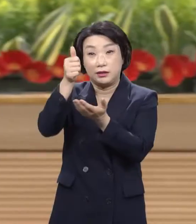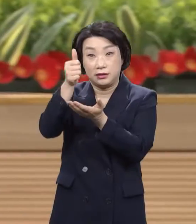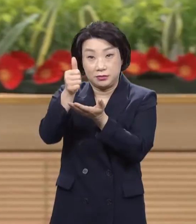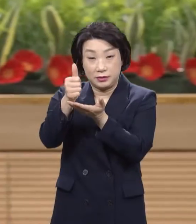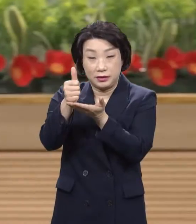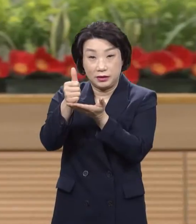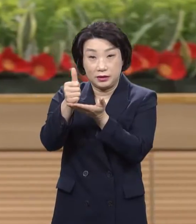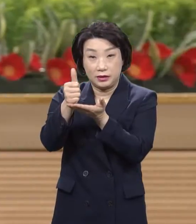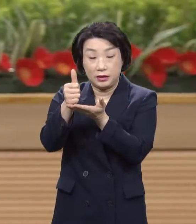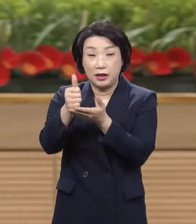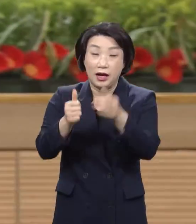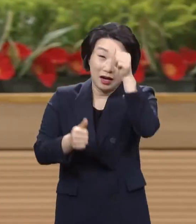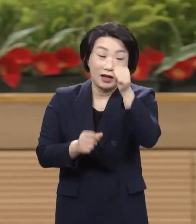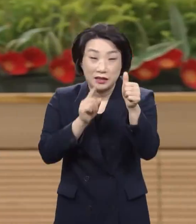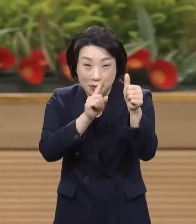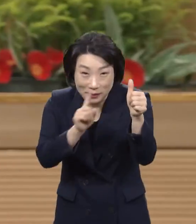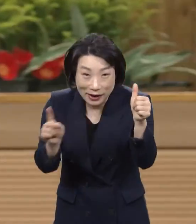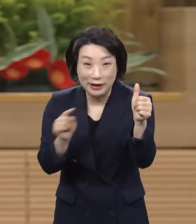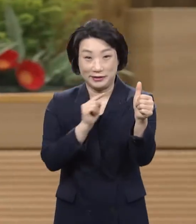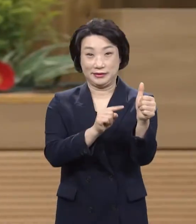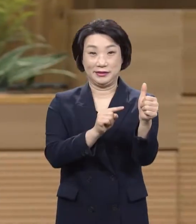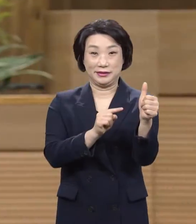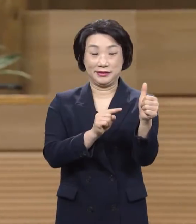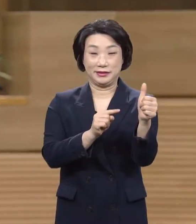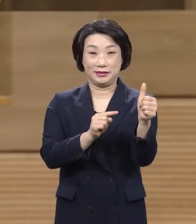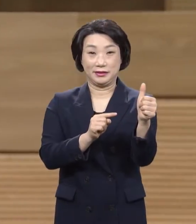하나님께서 아담아,